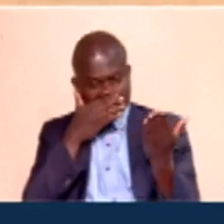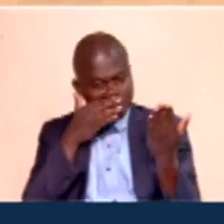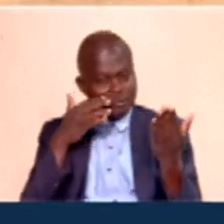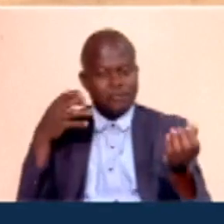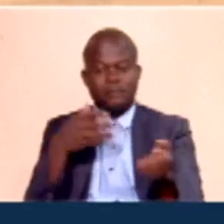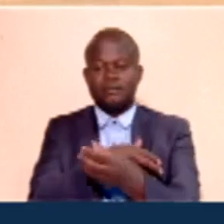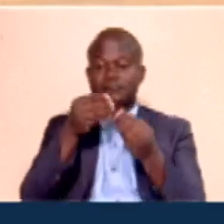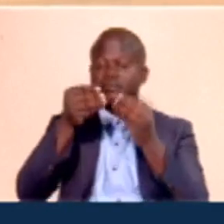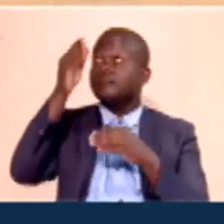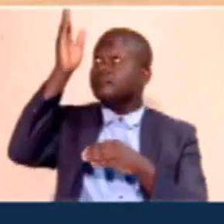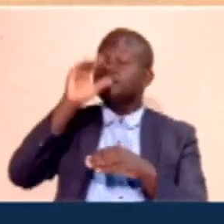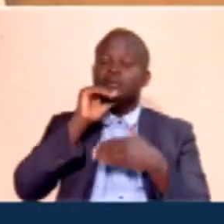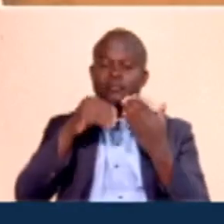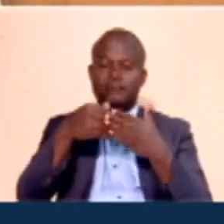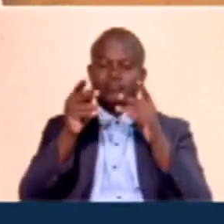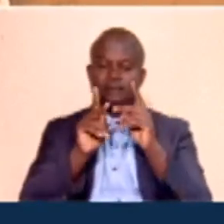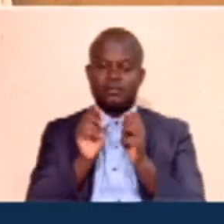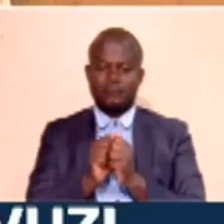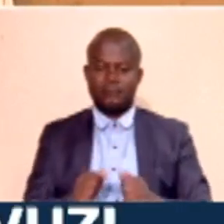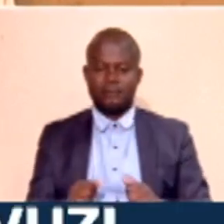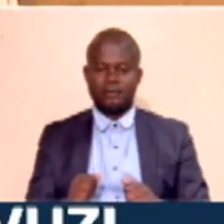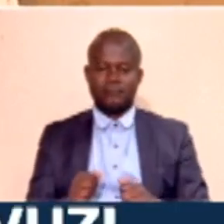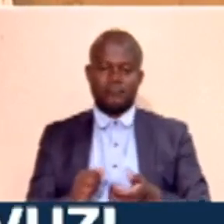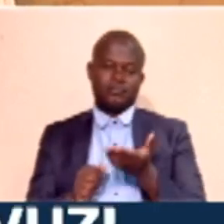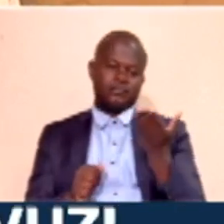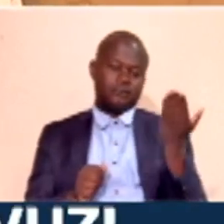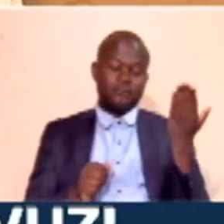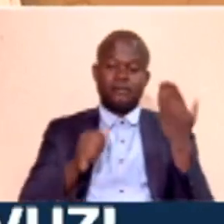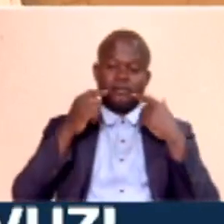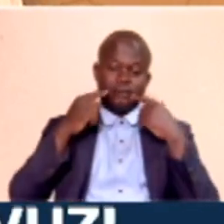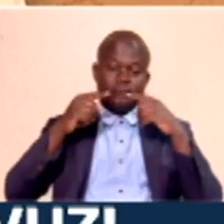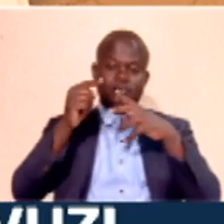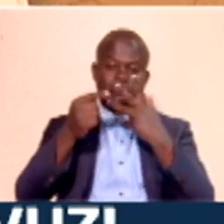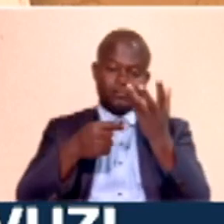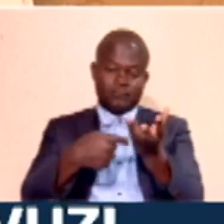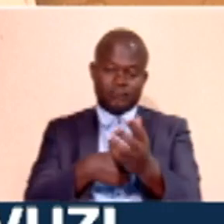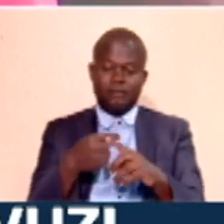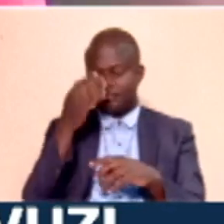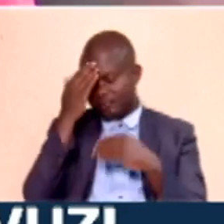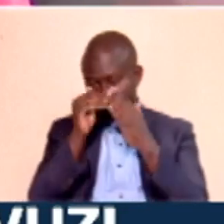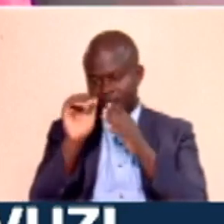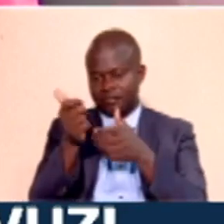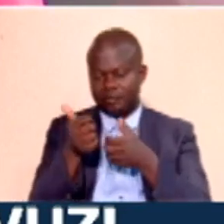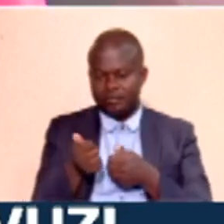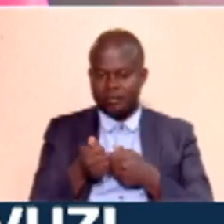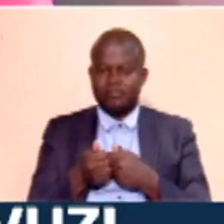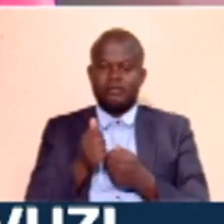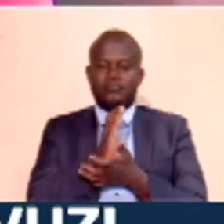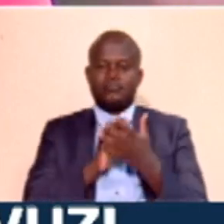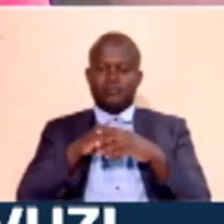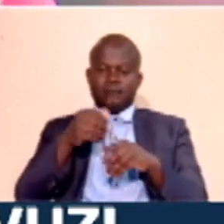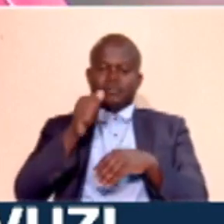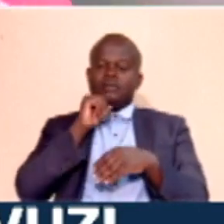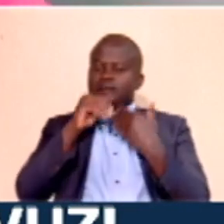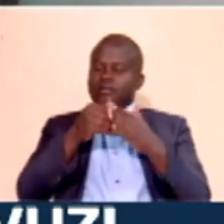ubushobozi butangwa n'Imana, ntabwo butangwa n'abantu. Abavuzi gakondo bari mu bamamaza ibyo bavura kugira ngo bakurure abakiriya. Bamwe muri bo bavuga